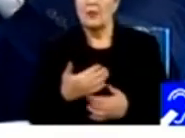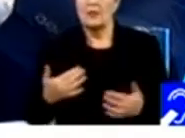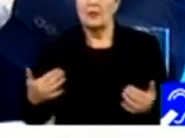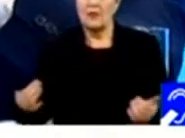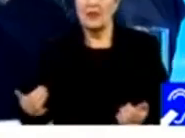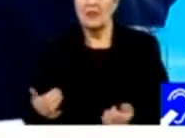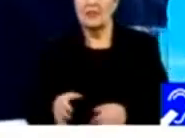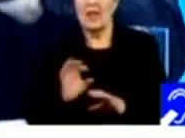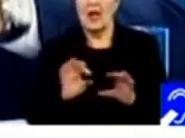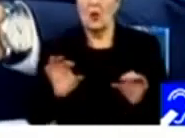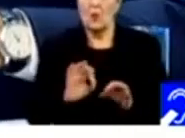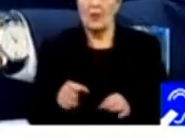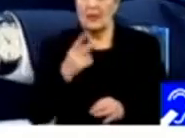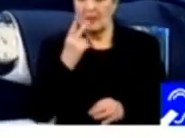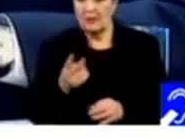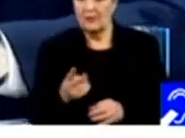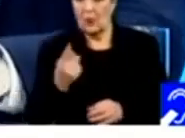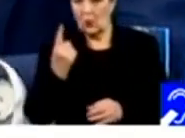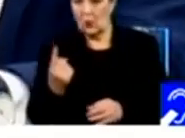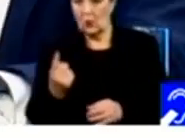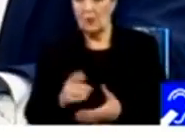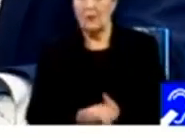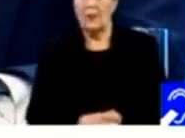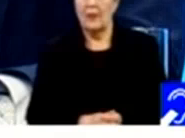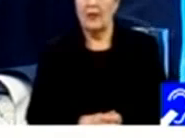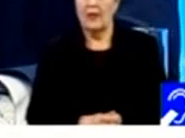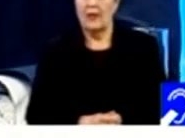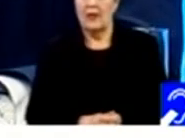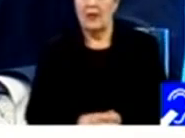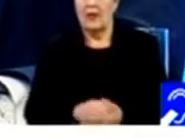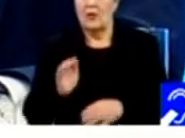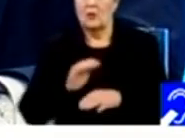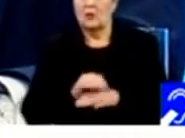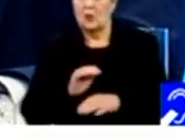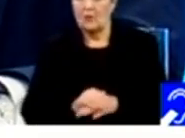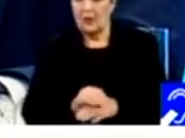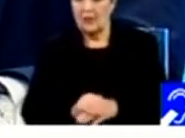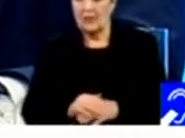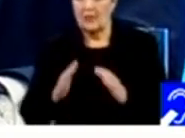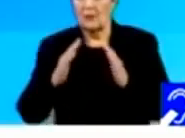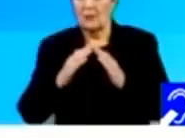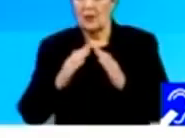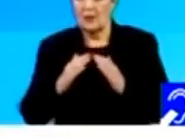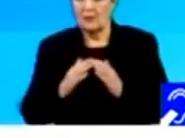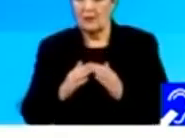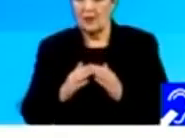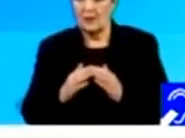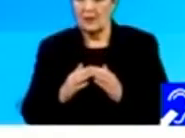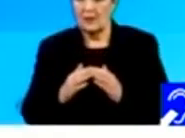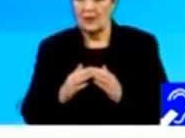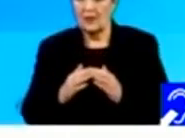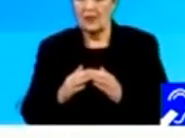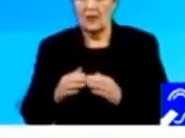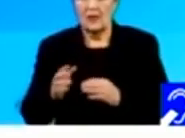argumente voi avea. N-aveți nicio dovadă. Acum, 1. Dovada ilegalităților imobiliare a socialiștilor. Cazul din